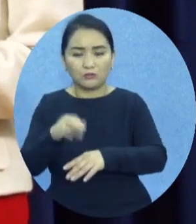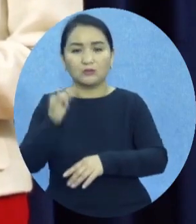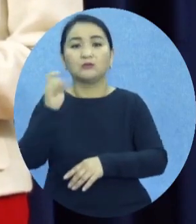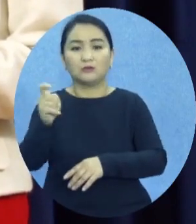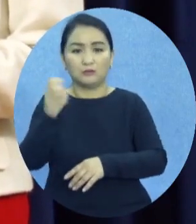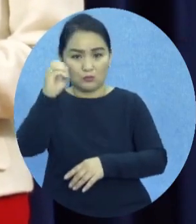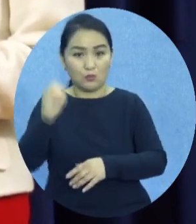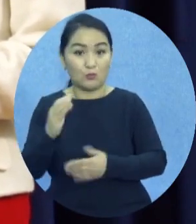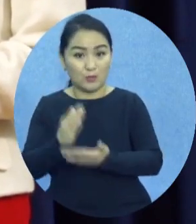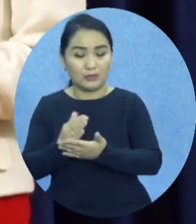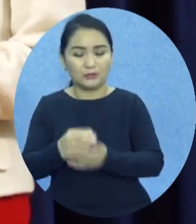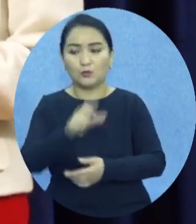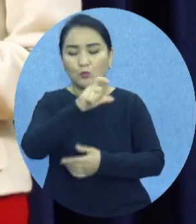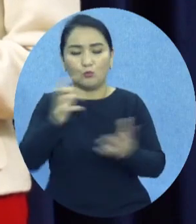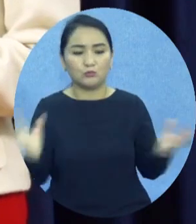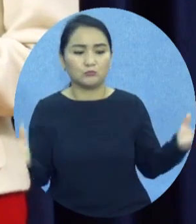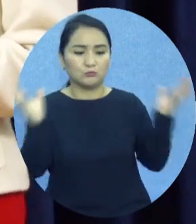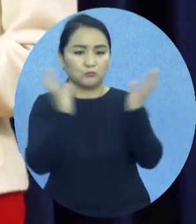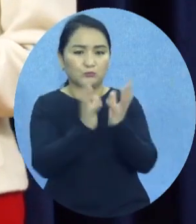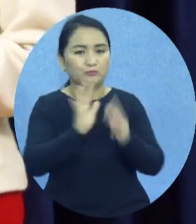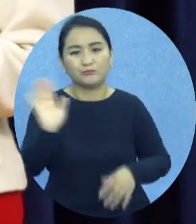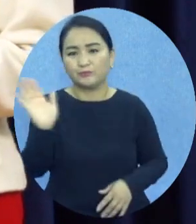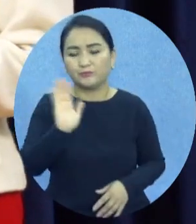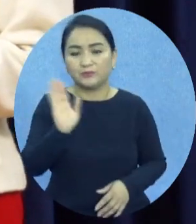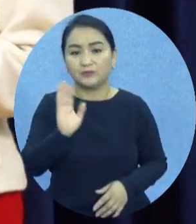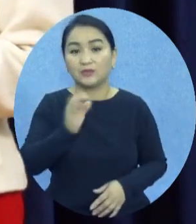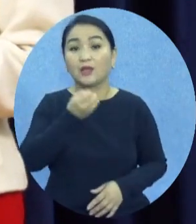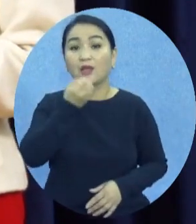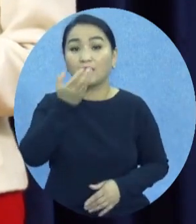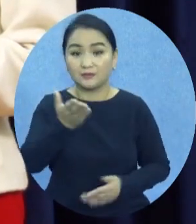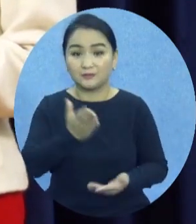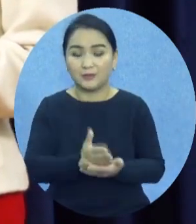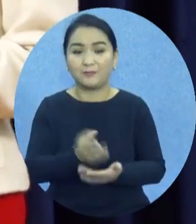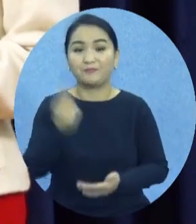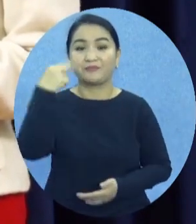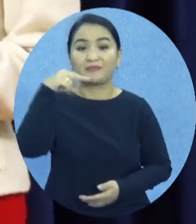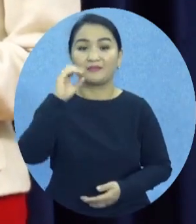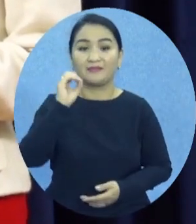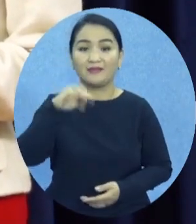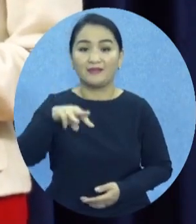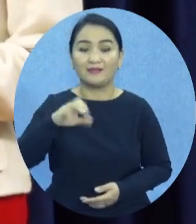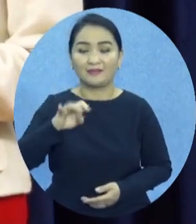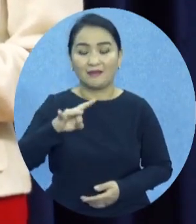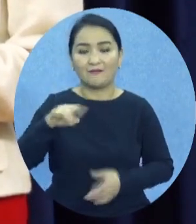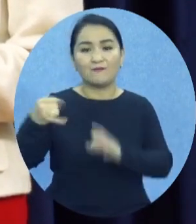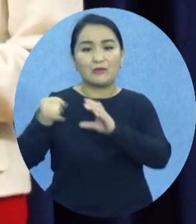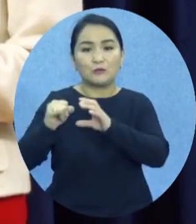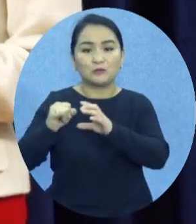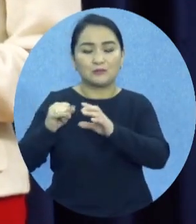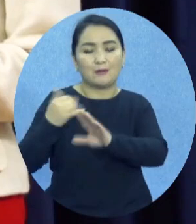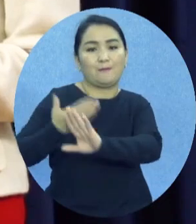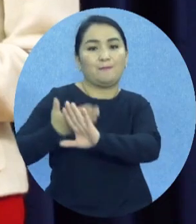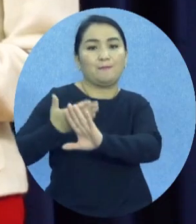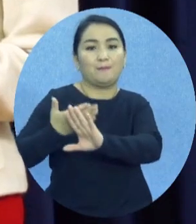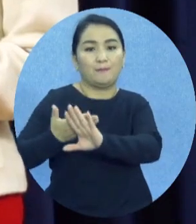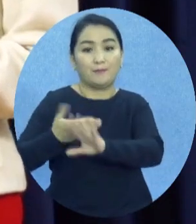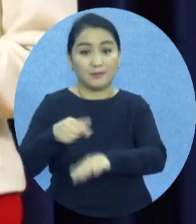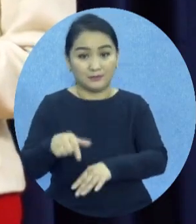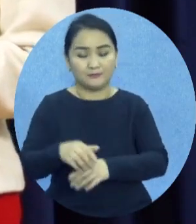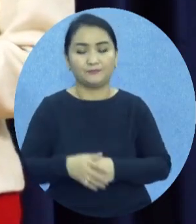байя. Энэ чинь бас л нөгөө тэр дельта вариантаас сэргийлж байгаа. Одоогоорх болохоор усын онцгой комиссаас гаргасан шийдвэрээс